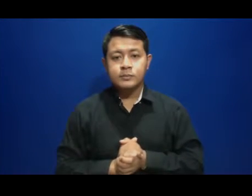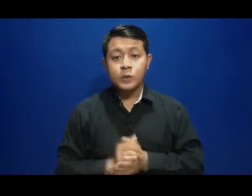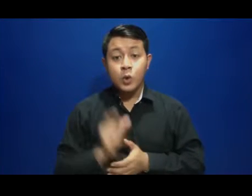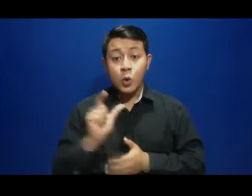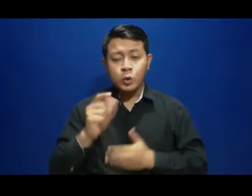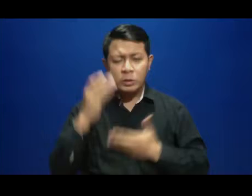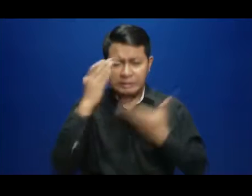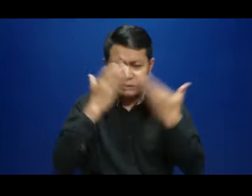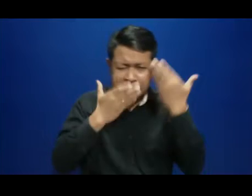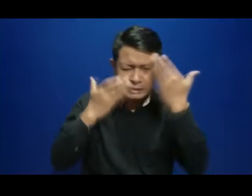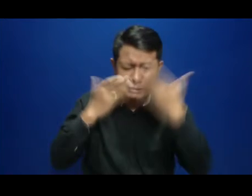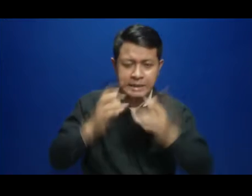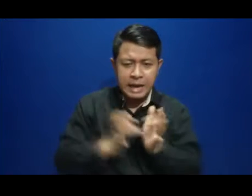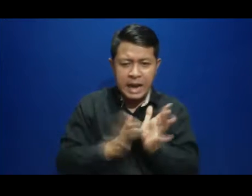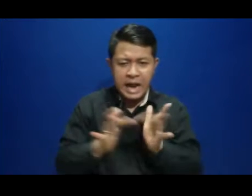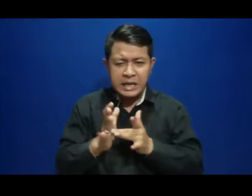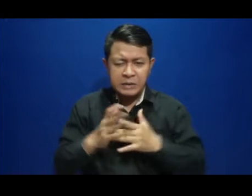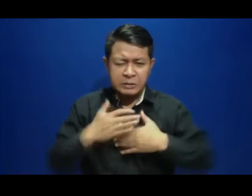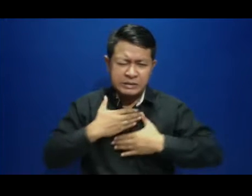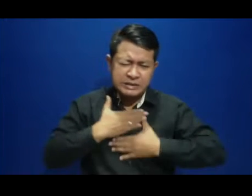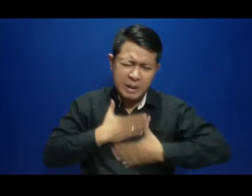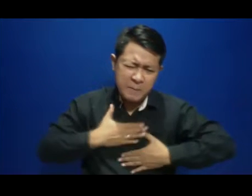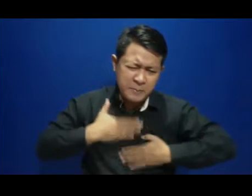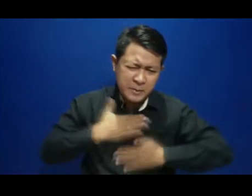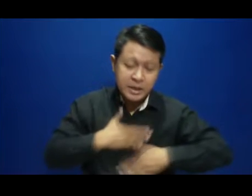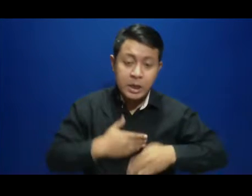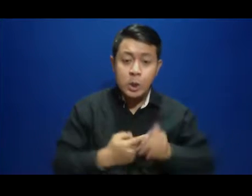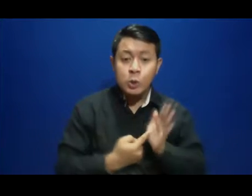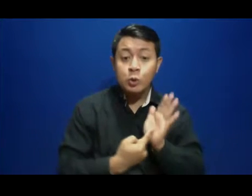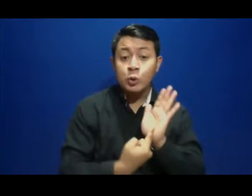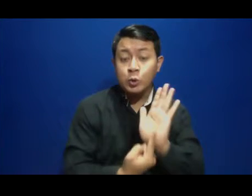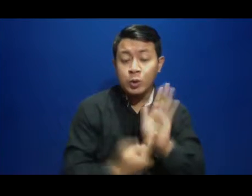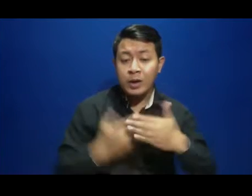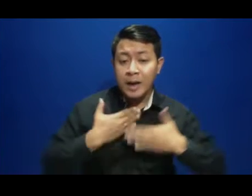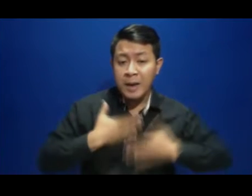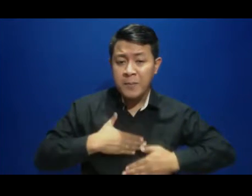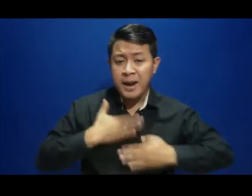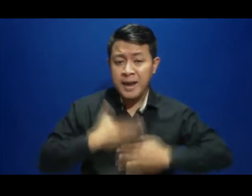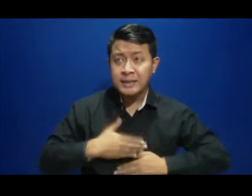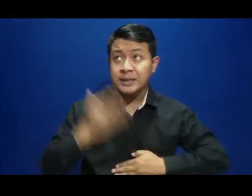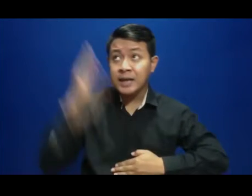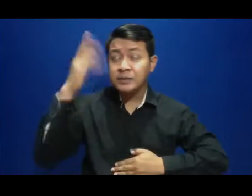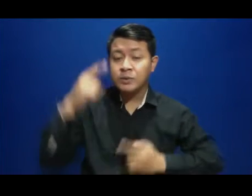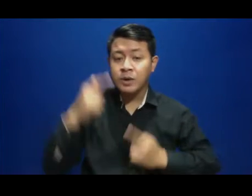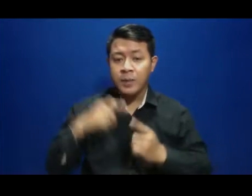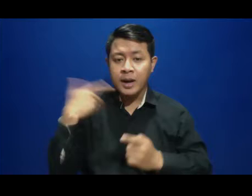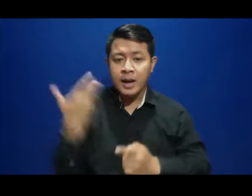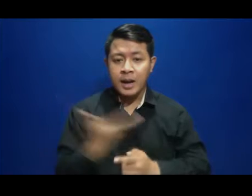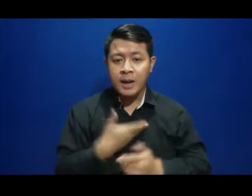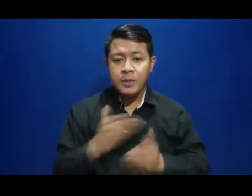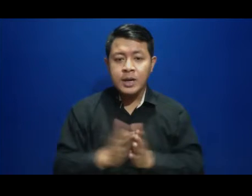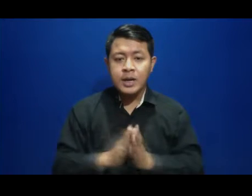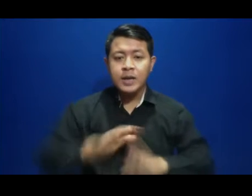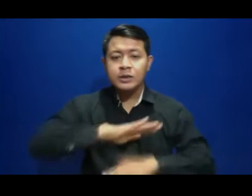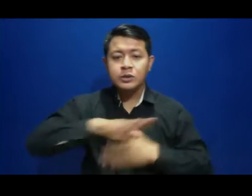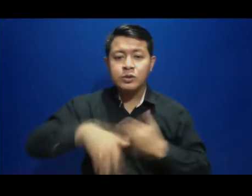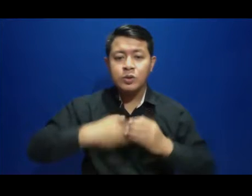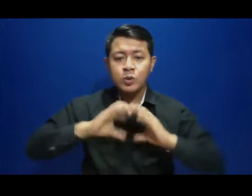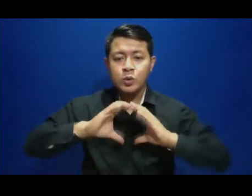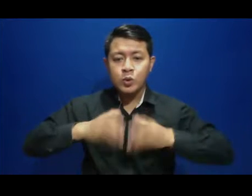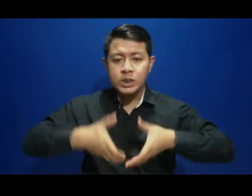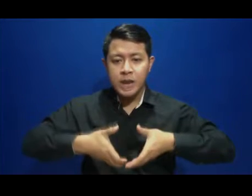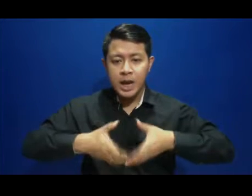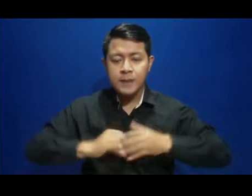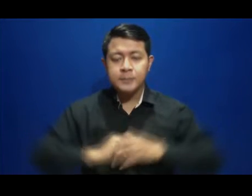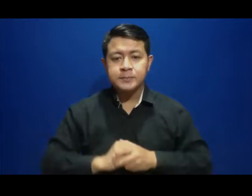Demi sengsara Yesus yang pedih, tunjukkanlah belas kasih-Mu kepada kami dan seluruh dunia.